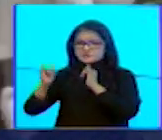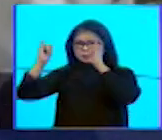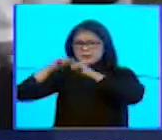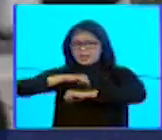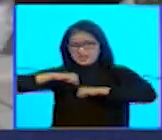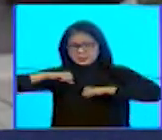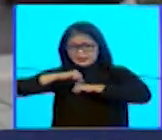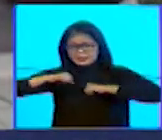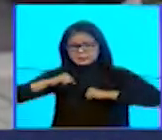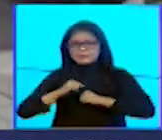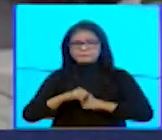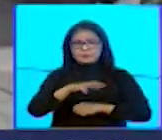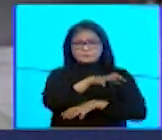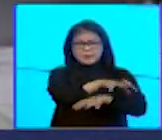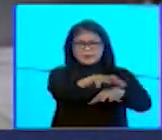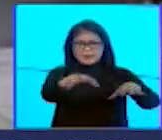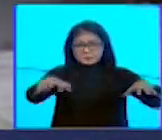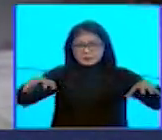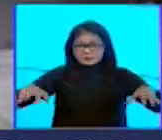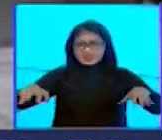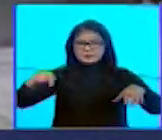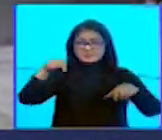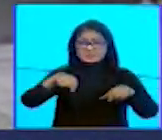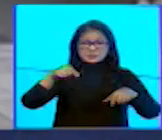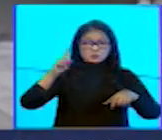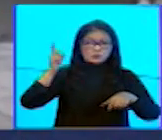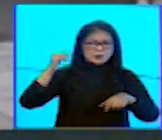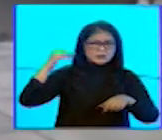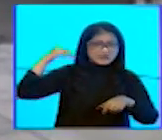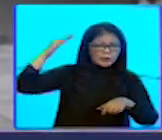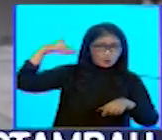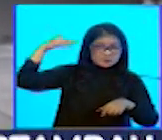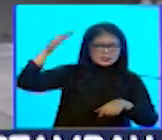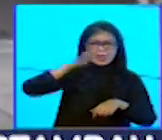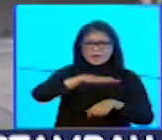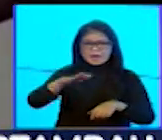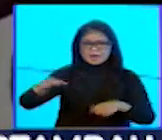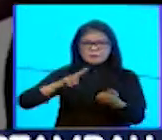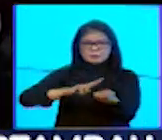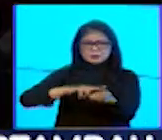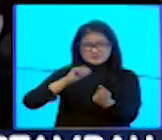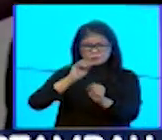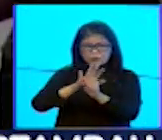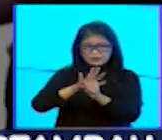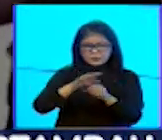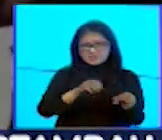Membawa sejumlah barang bawaan, para pasien merupakan orang dewasa bahkan anak-anak, dievakuasi ke Wisma Atlet untuk menjalani